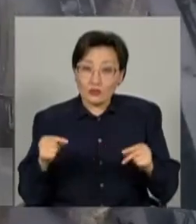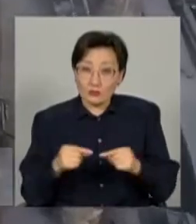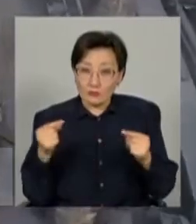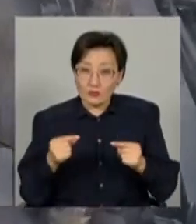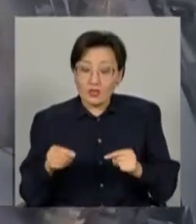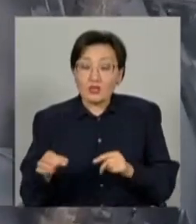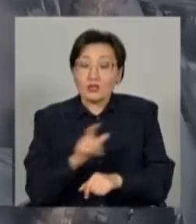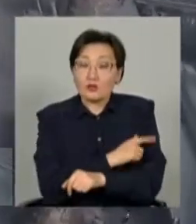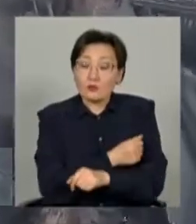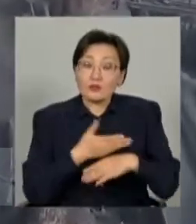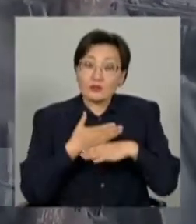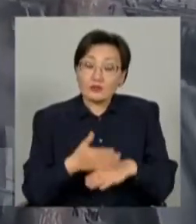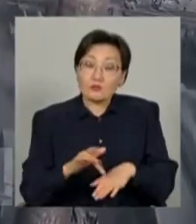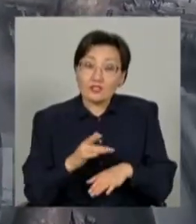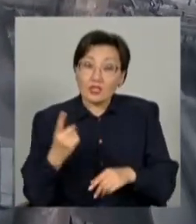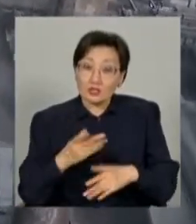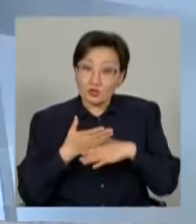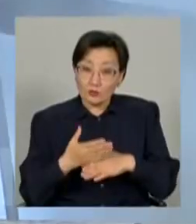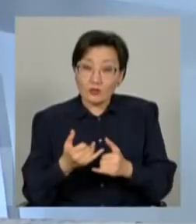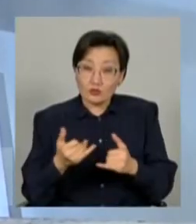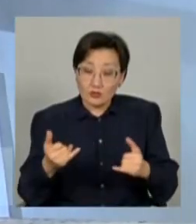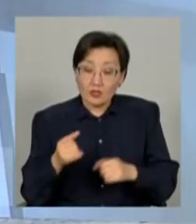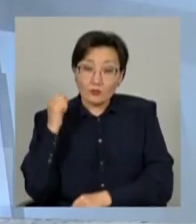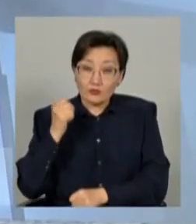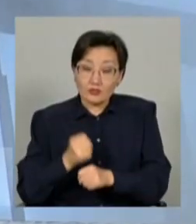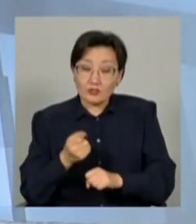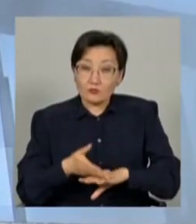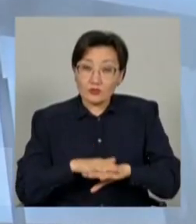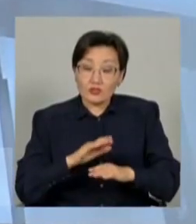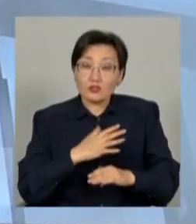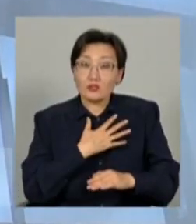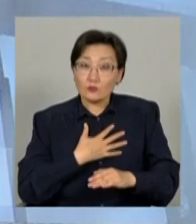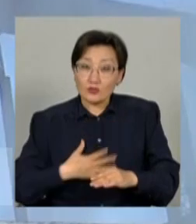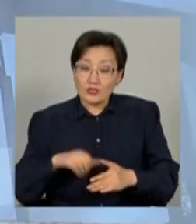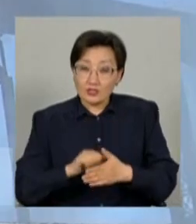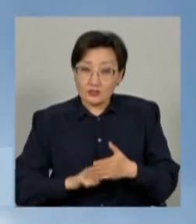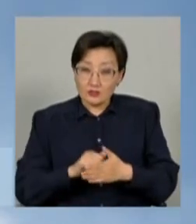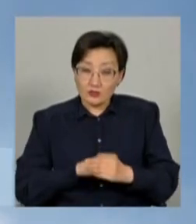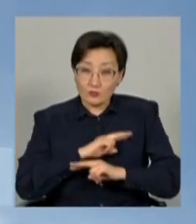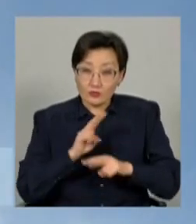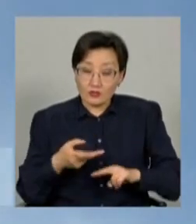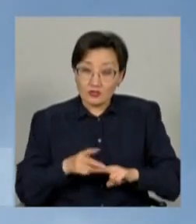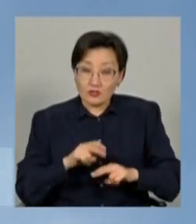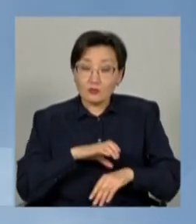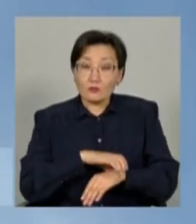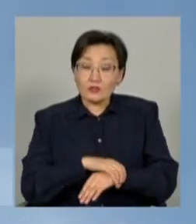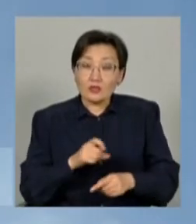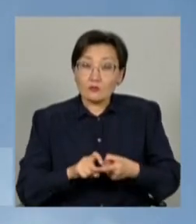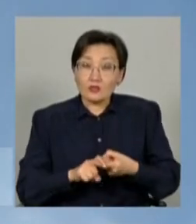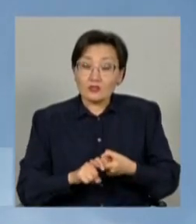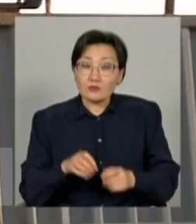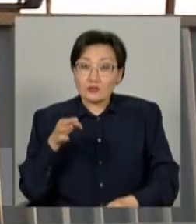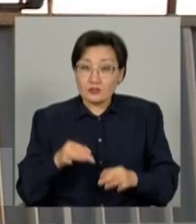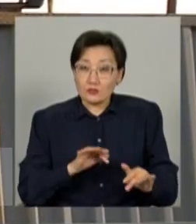орнына жедел жәрдем қызметі келіп, алғашқы көмек көрсеткенімен жұмысшы ауыр жарақатынан тіл тартпай кеткен. Қазір бұл жағдайға қатысты қылмыстық